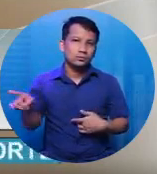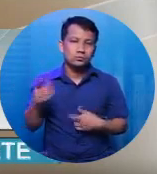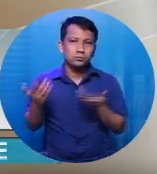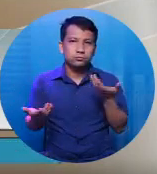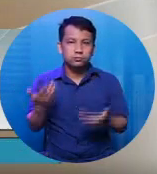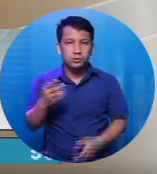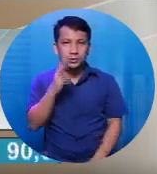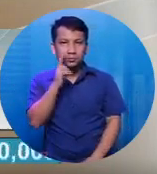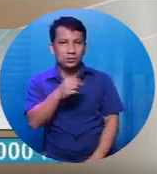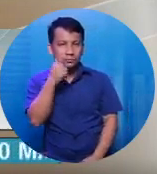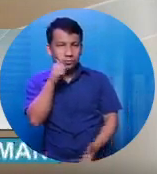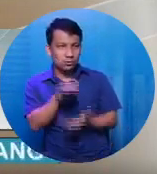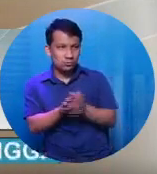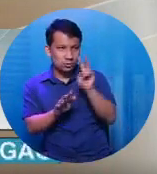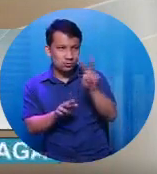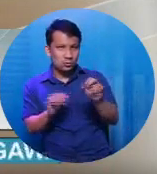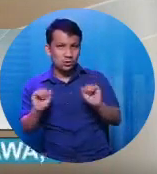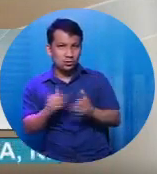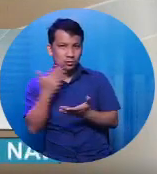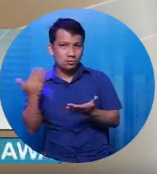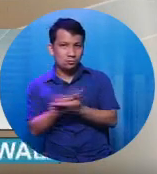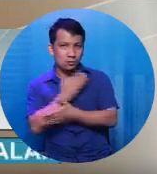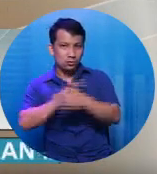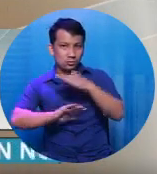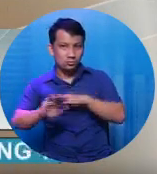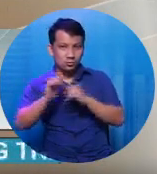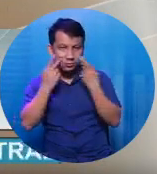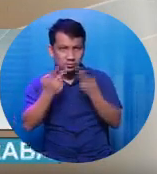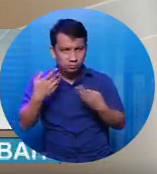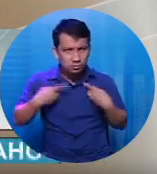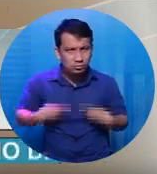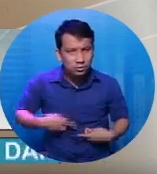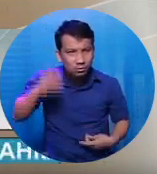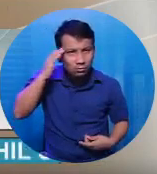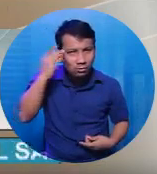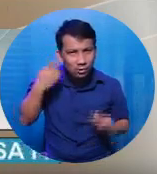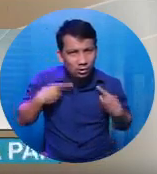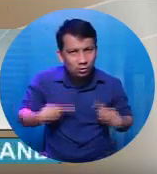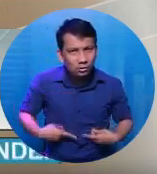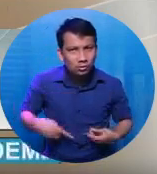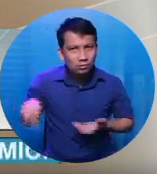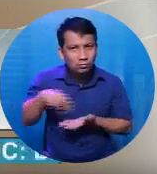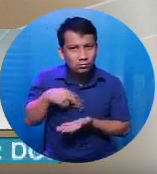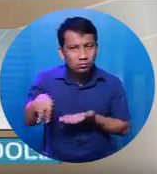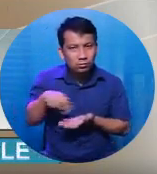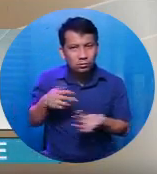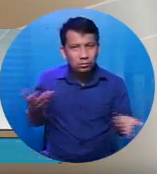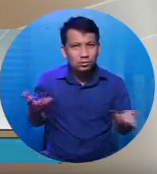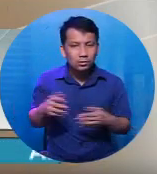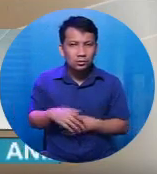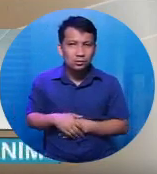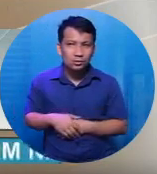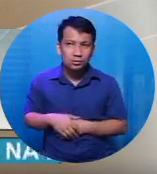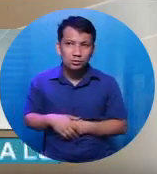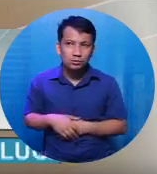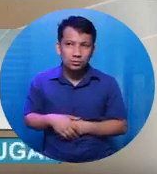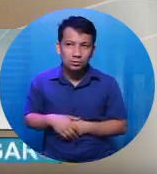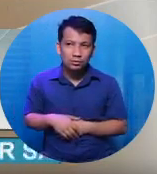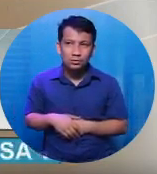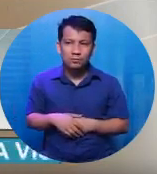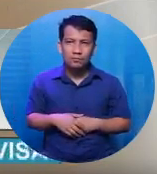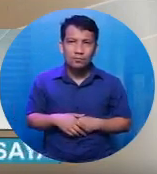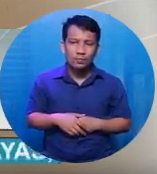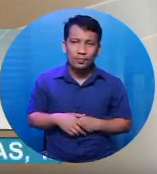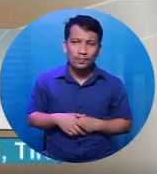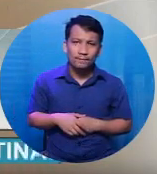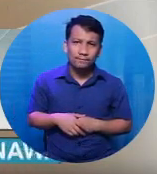may kita ni misis mo, kapapanganak lang niya, may nagsusuot ng damit niya at nagti-TikTok pa ng asawa. Hindi, sir. Ganto po yan, sir.